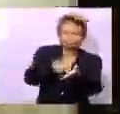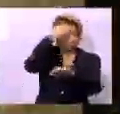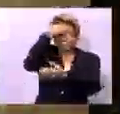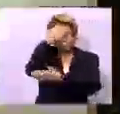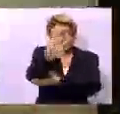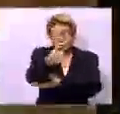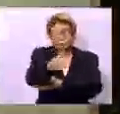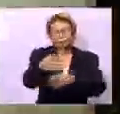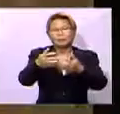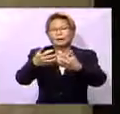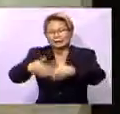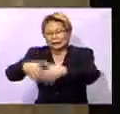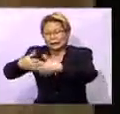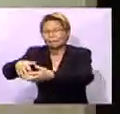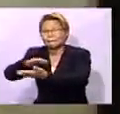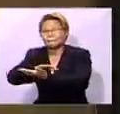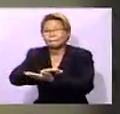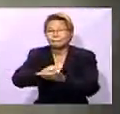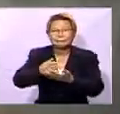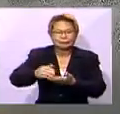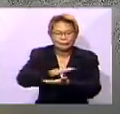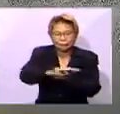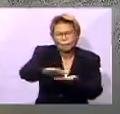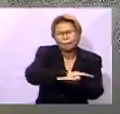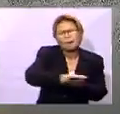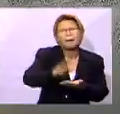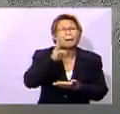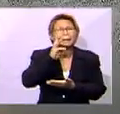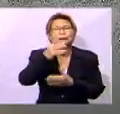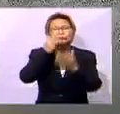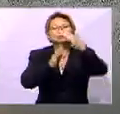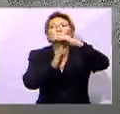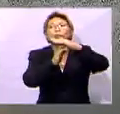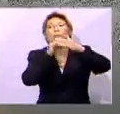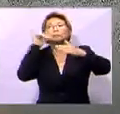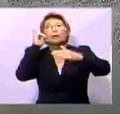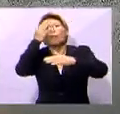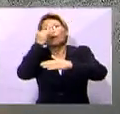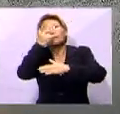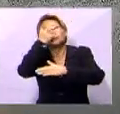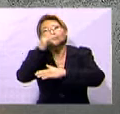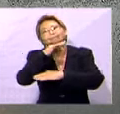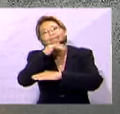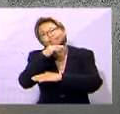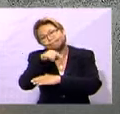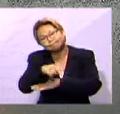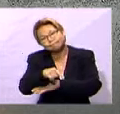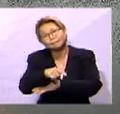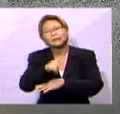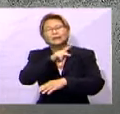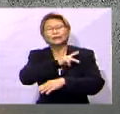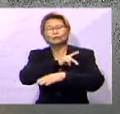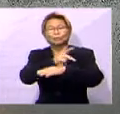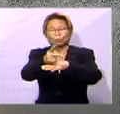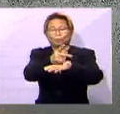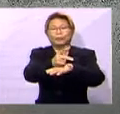memaklumkan loji rawatan air Semangar terpaksa dihentikan sejak malam tadi ekoran pencemaran itu. Ketua Koordinasi Korporatnya Jamaluddin